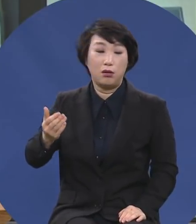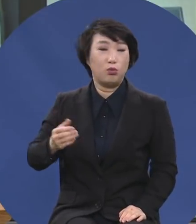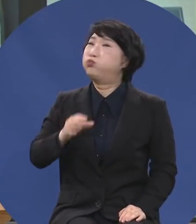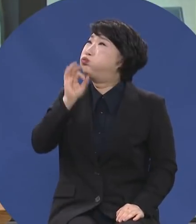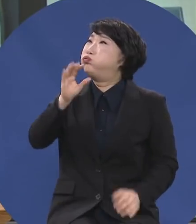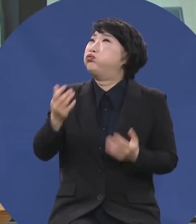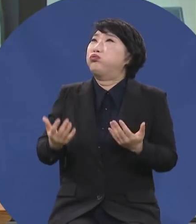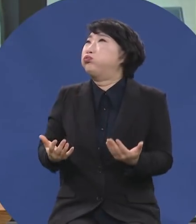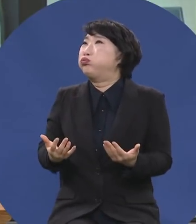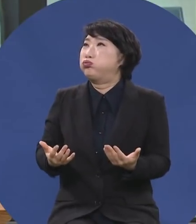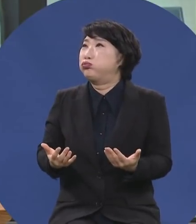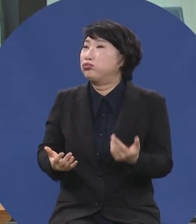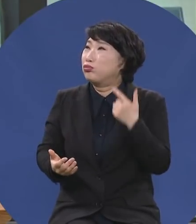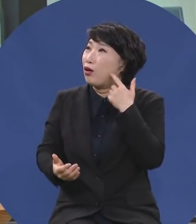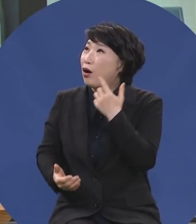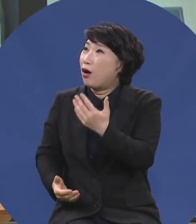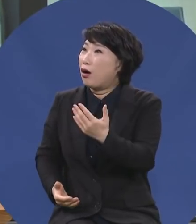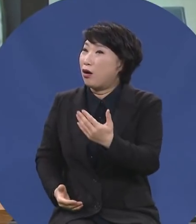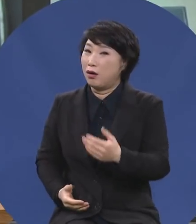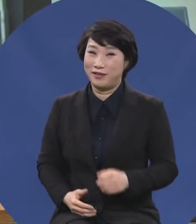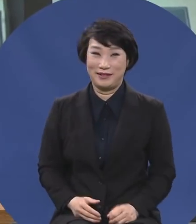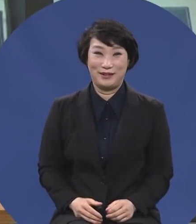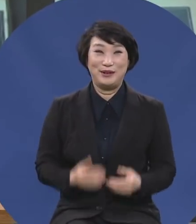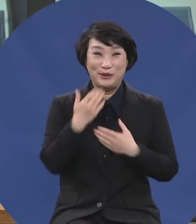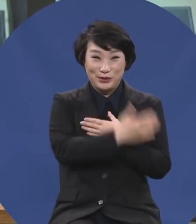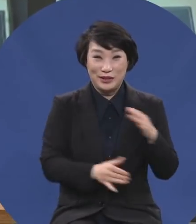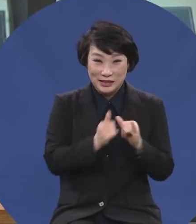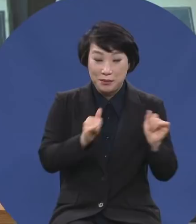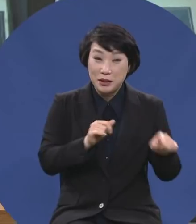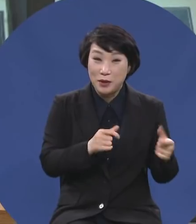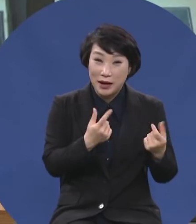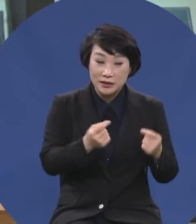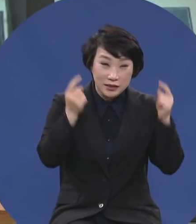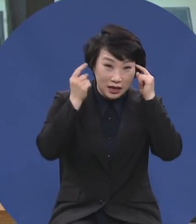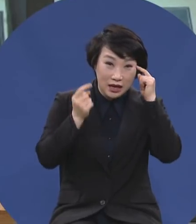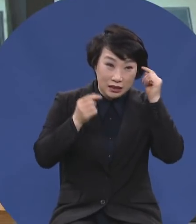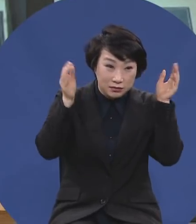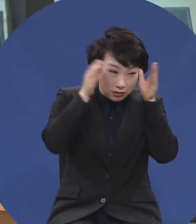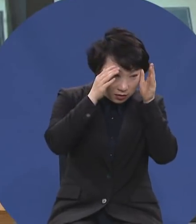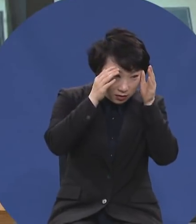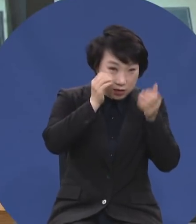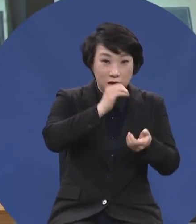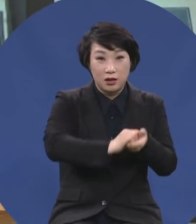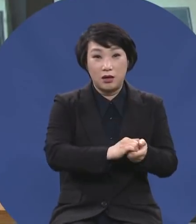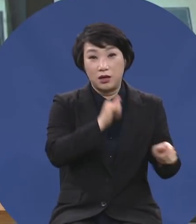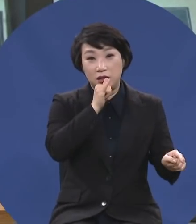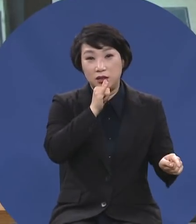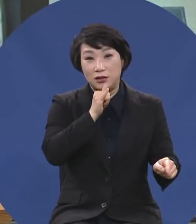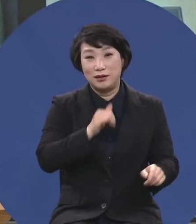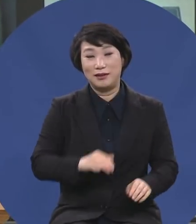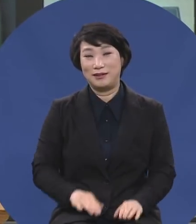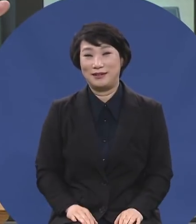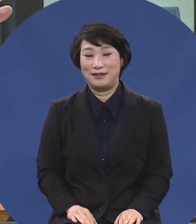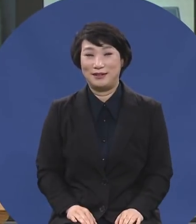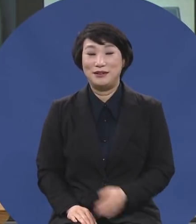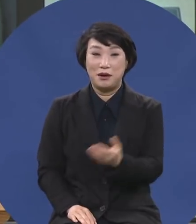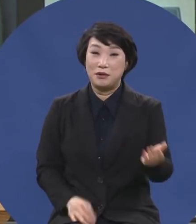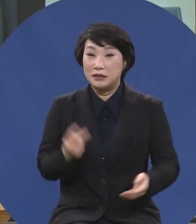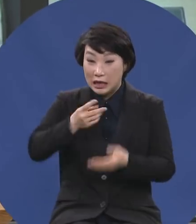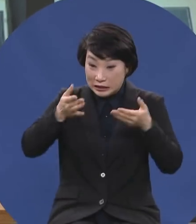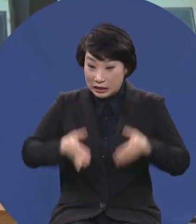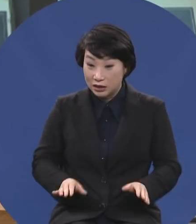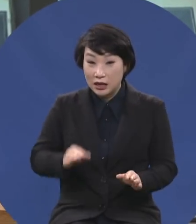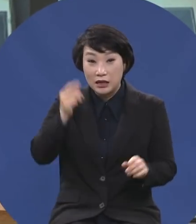없지 않습니까? 육의 사람은 이렇게 뺏기는 생각을 못해. 애